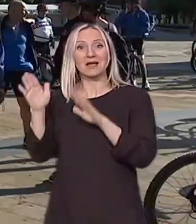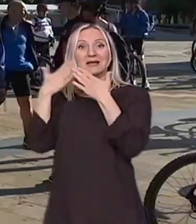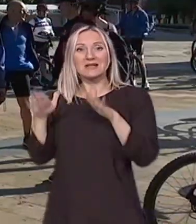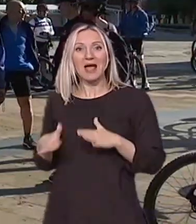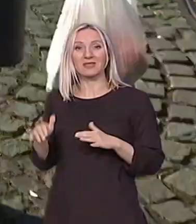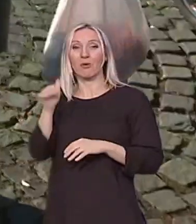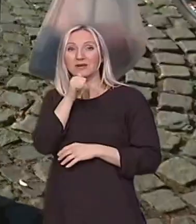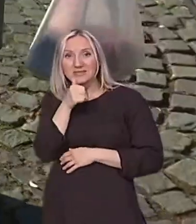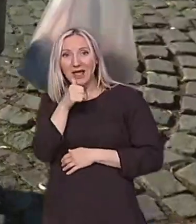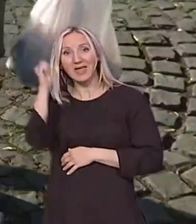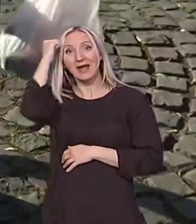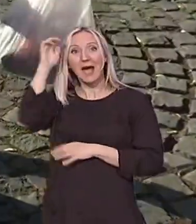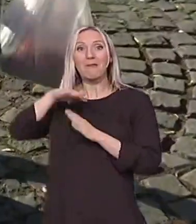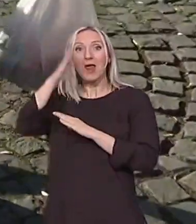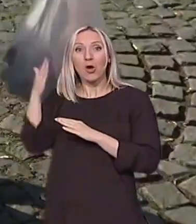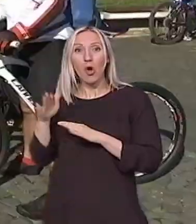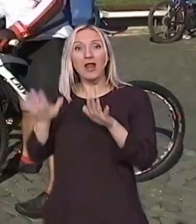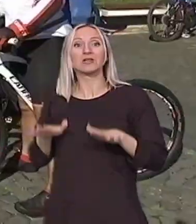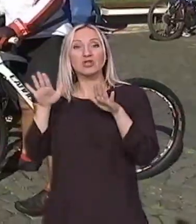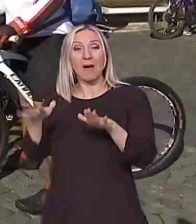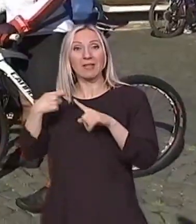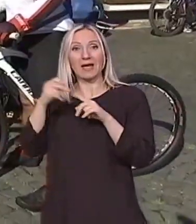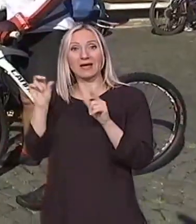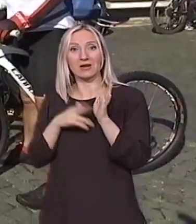Goru, Žabljak, Krnovo i Rumiju.